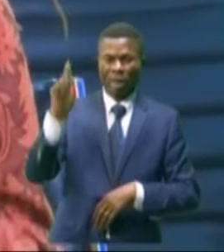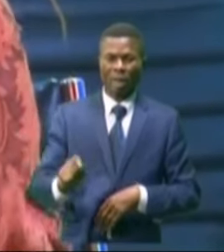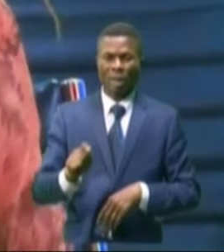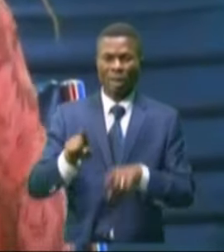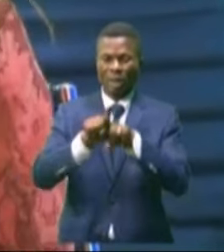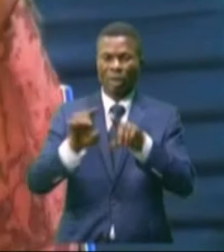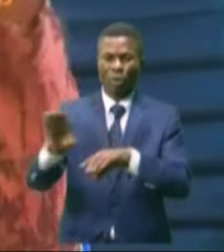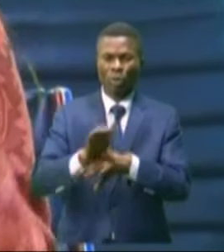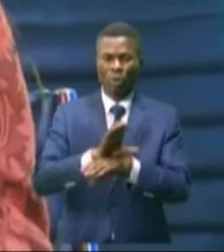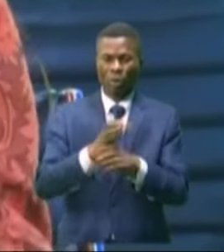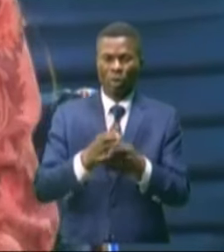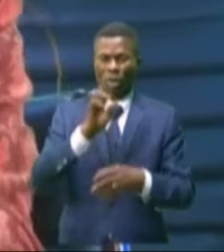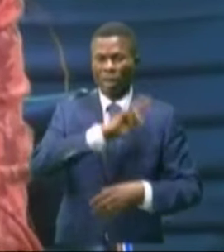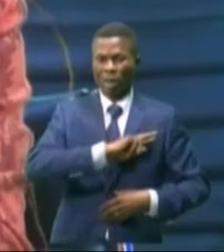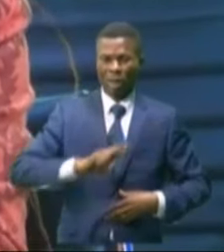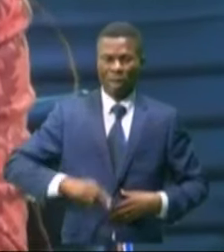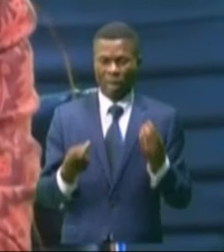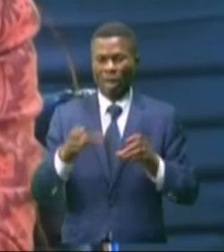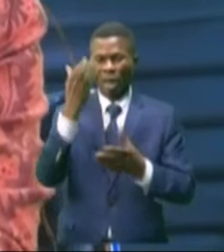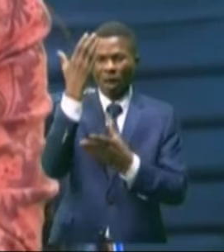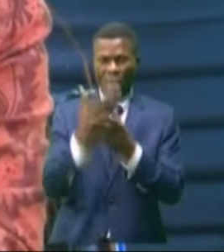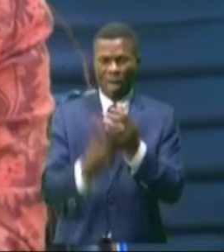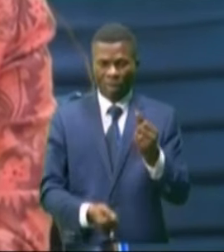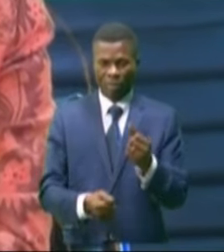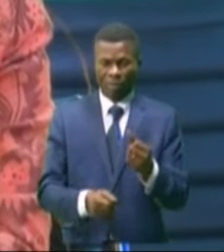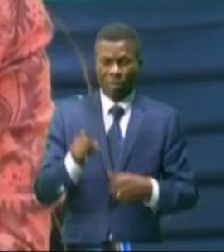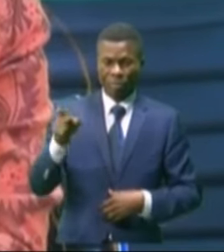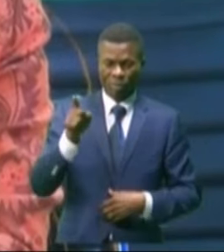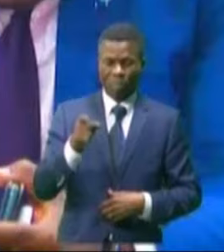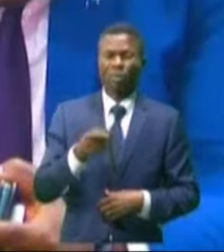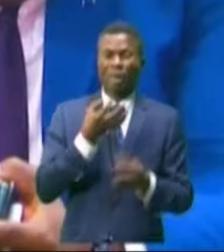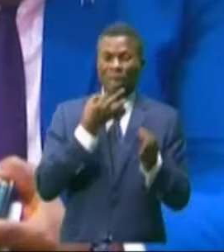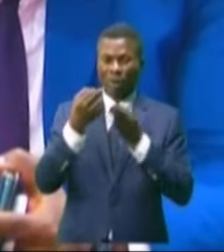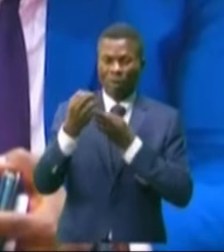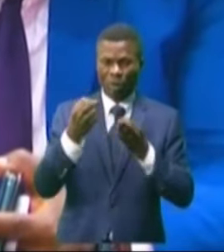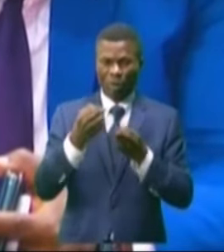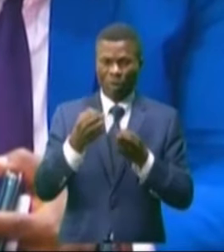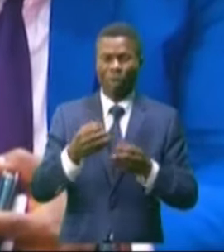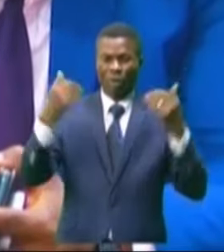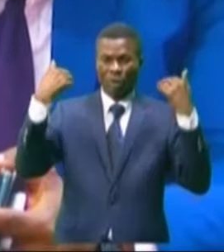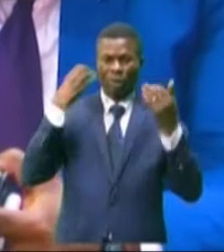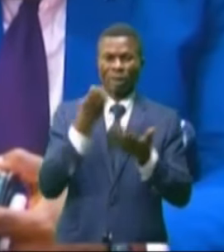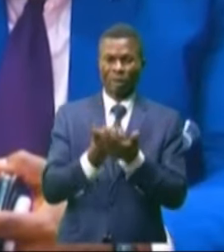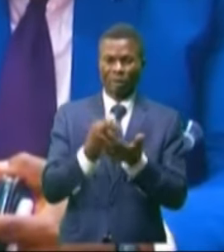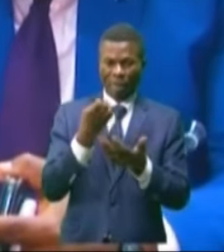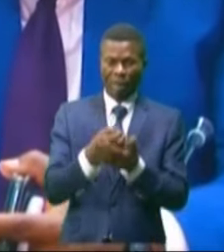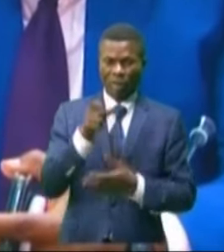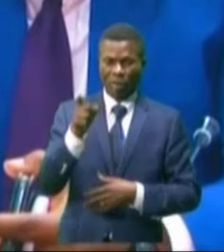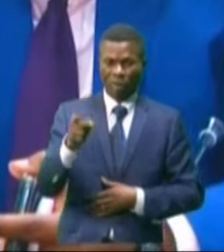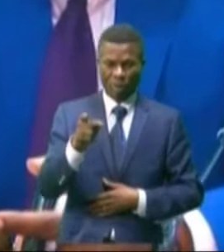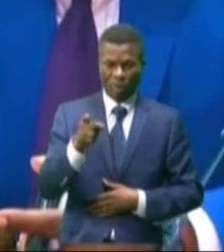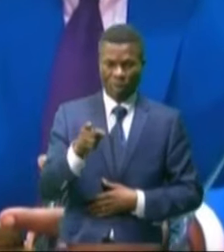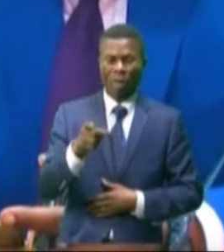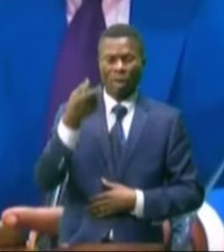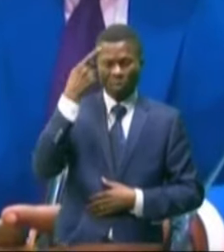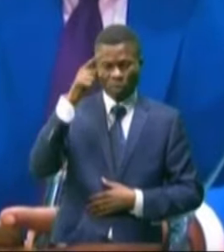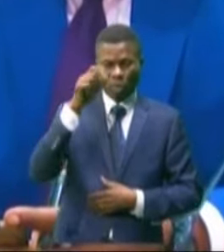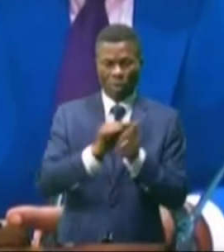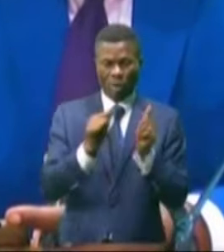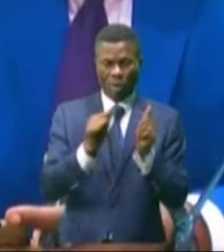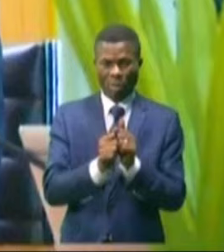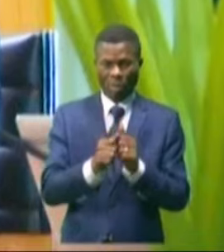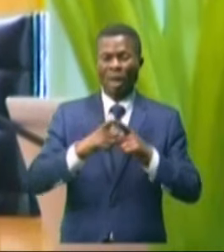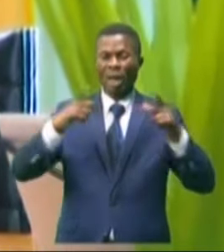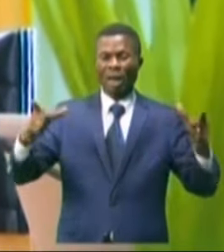La RDC est donc absente. François Kanimba l'a souligné au patron de l'économie, Daniel Moukoko, vu le poids et la taille de la